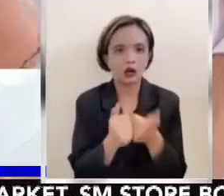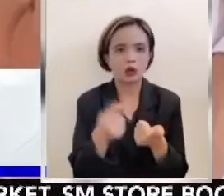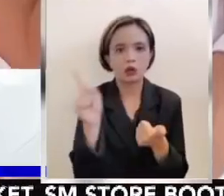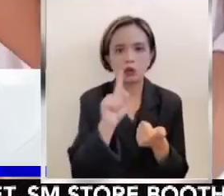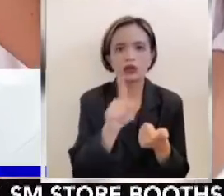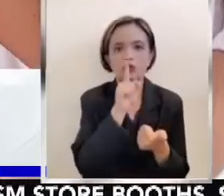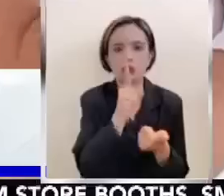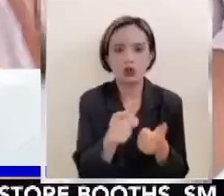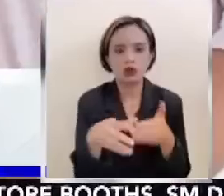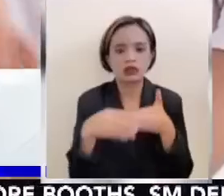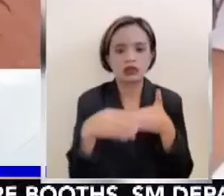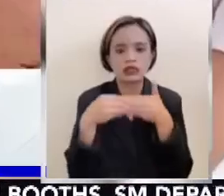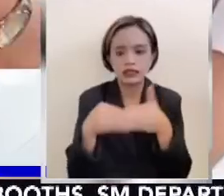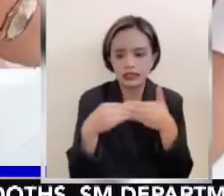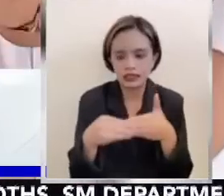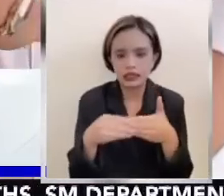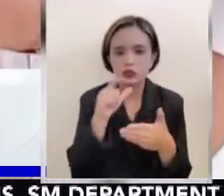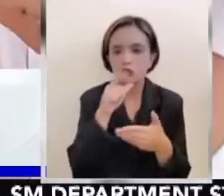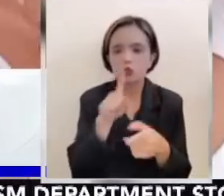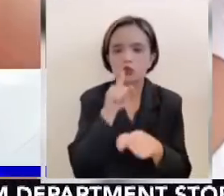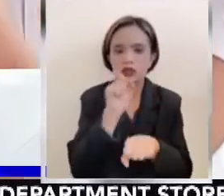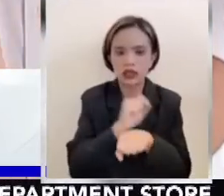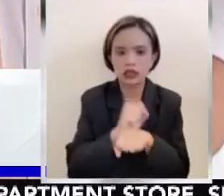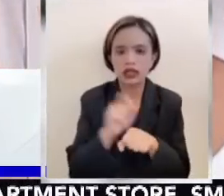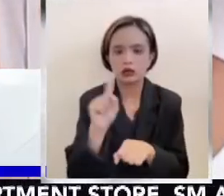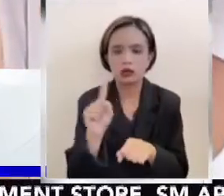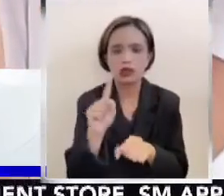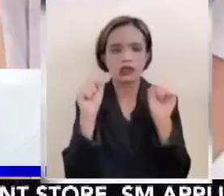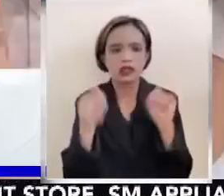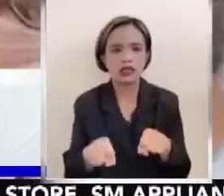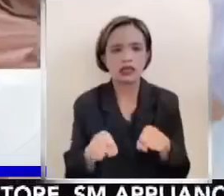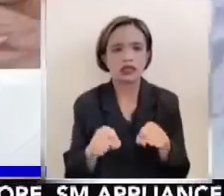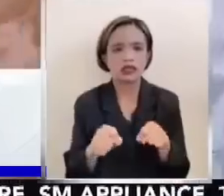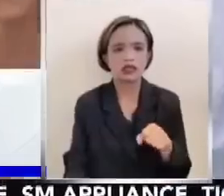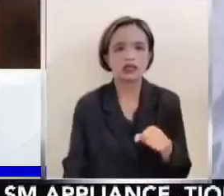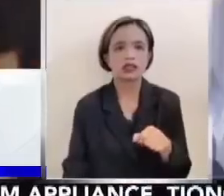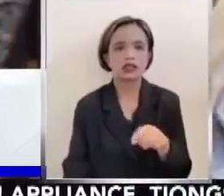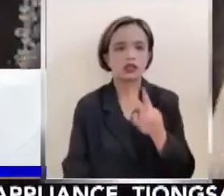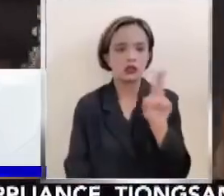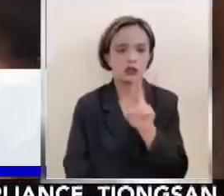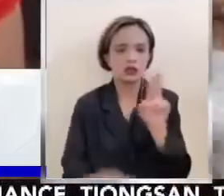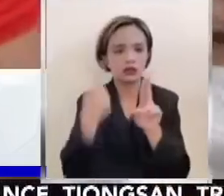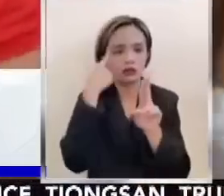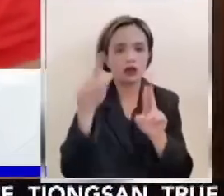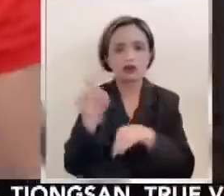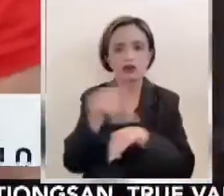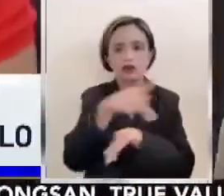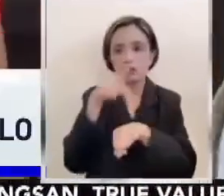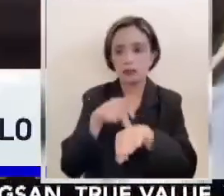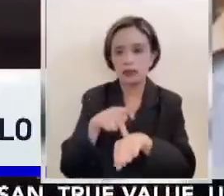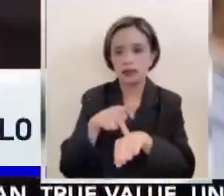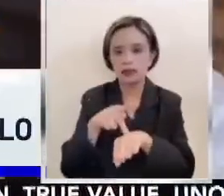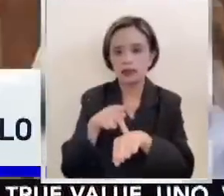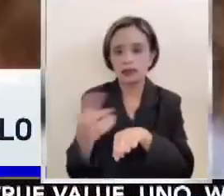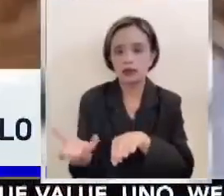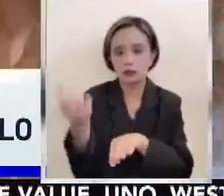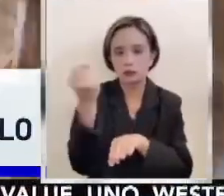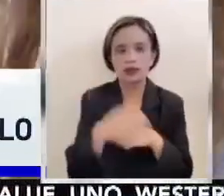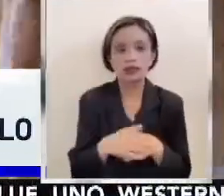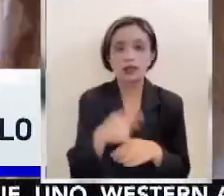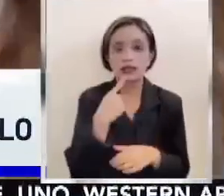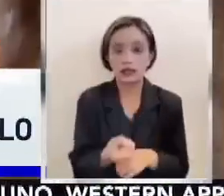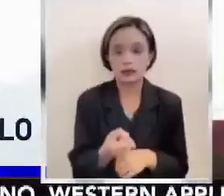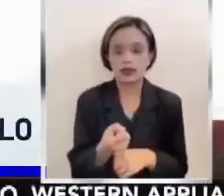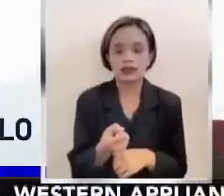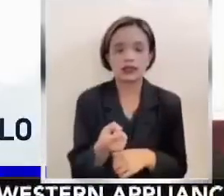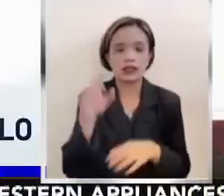and what will be the most useful for the defense of Philippine territory. Sinabi ito ng Pangulo sa panayam sa kanya ng media sa kanyang pagdalo